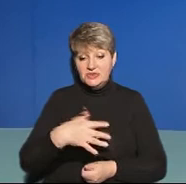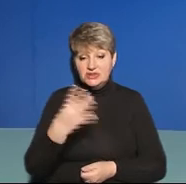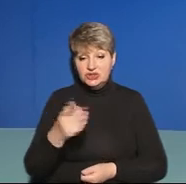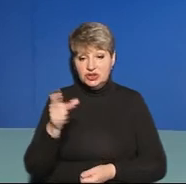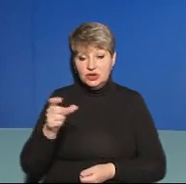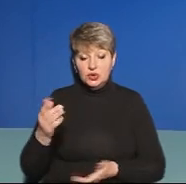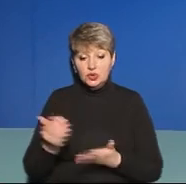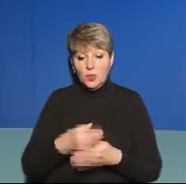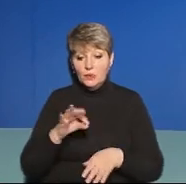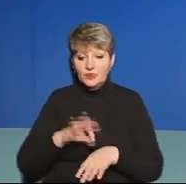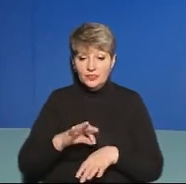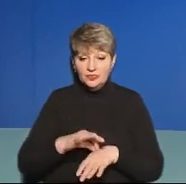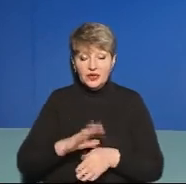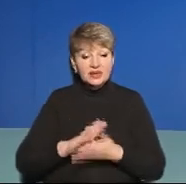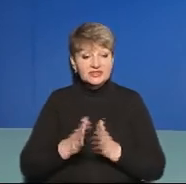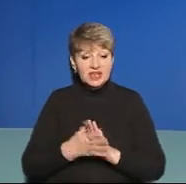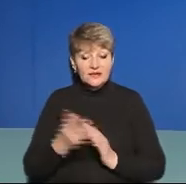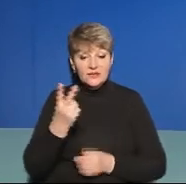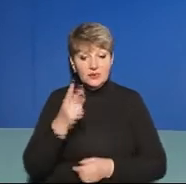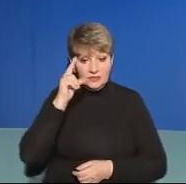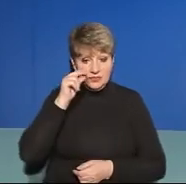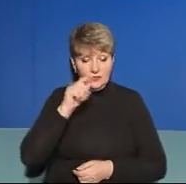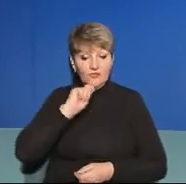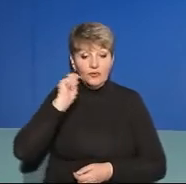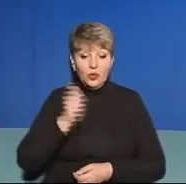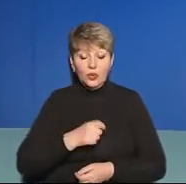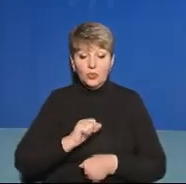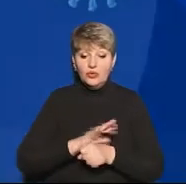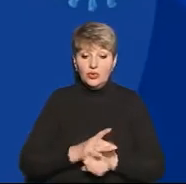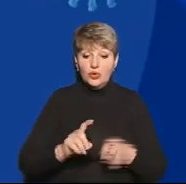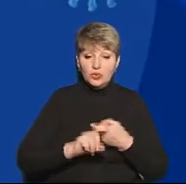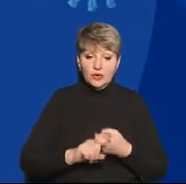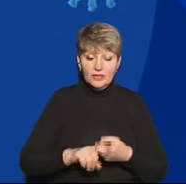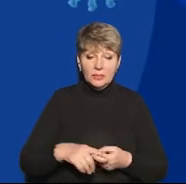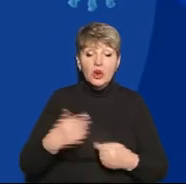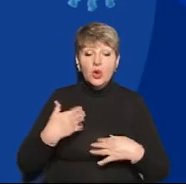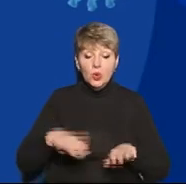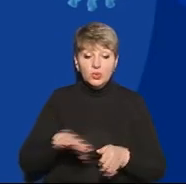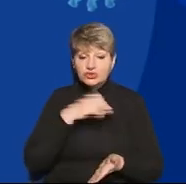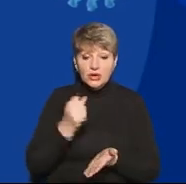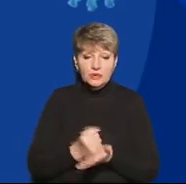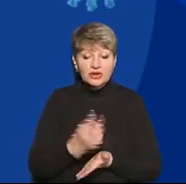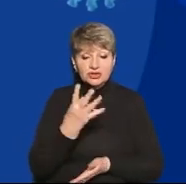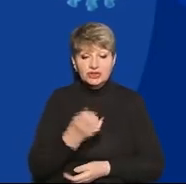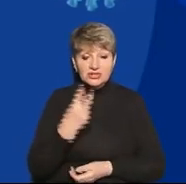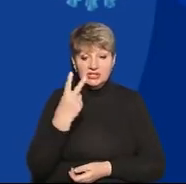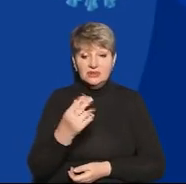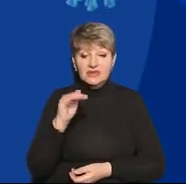6754 нових хворих. Станом на 2 листопада в країні коронавірус лабораторно підтвердили у